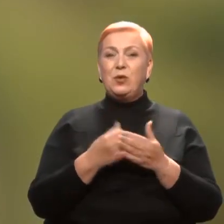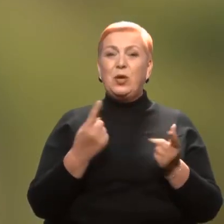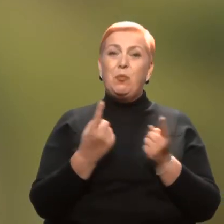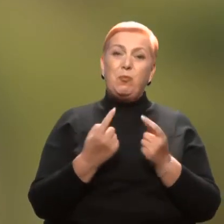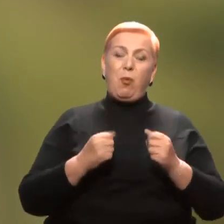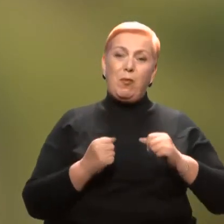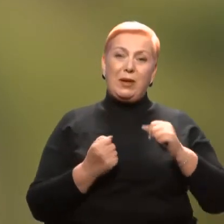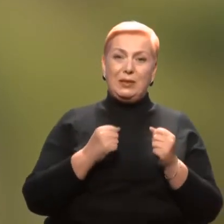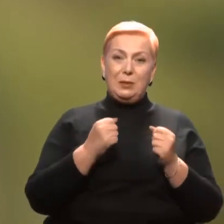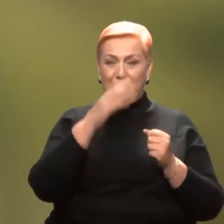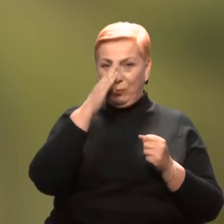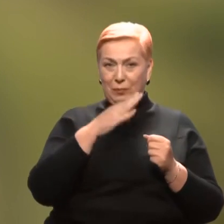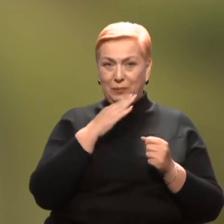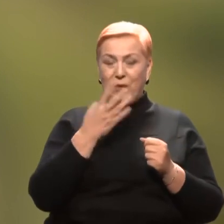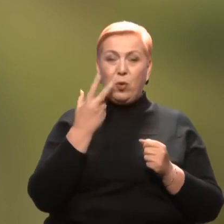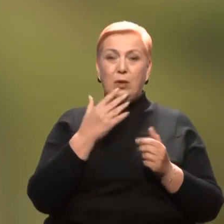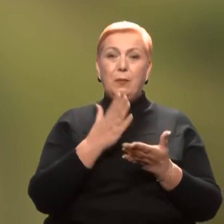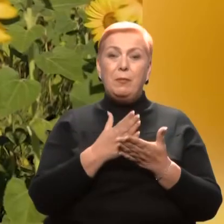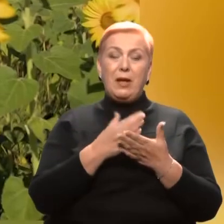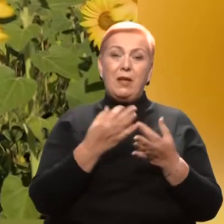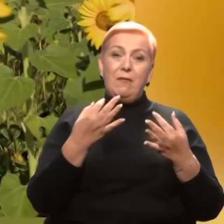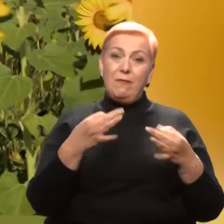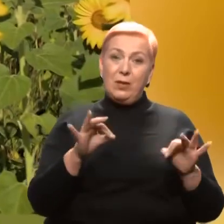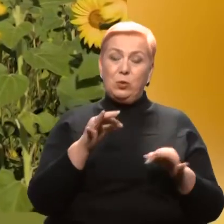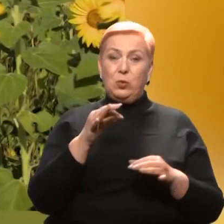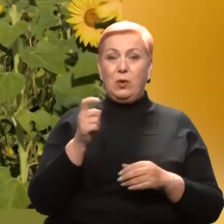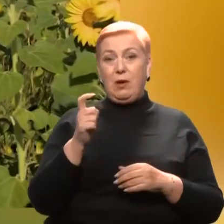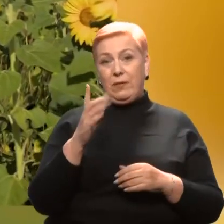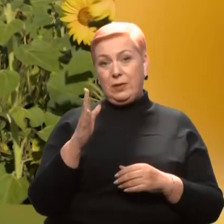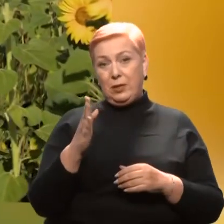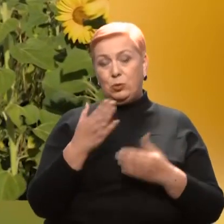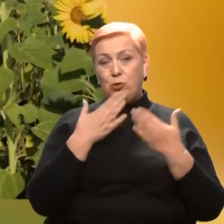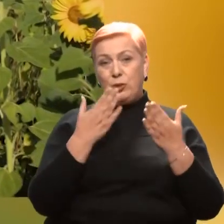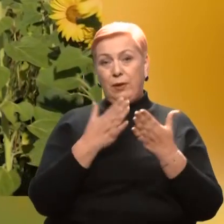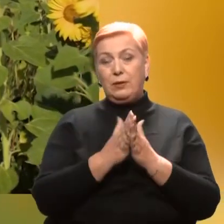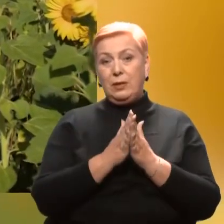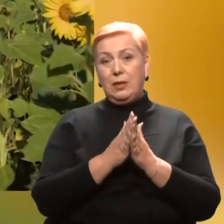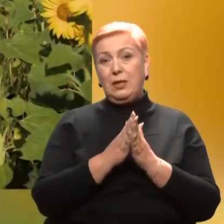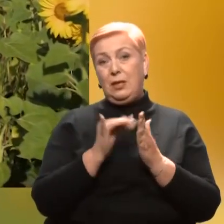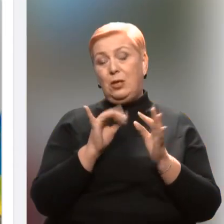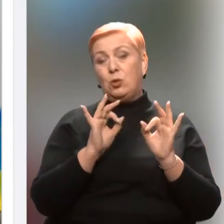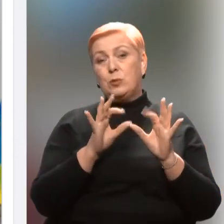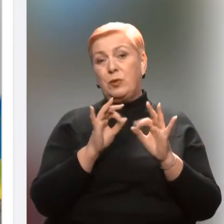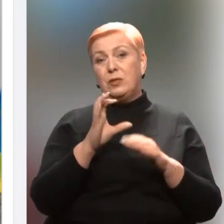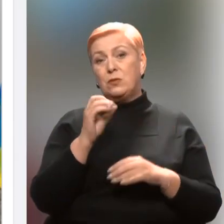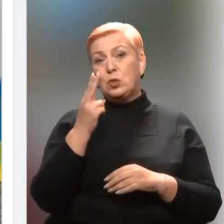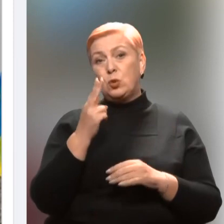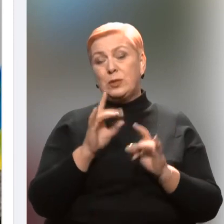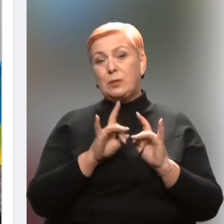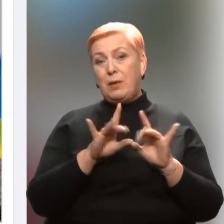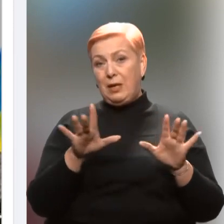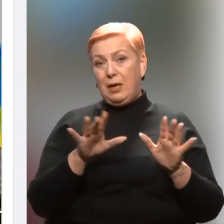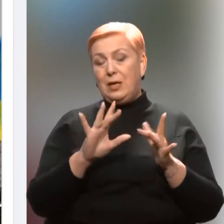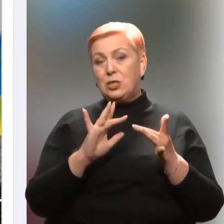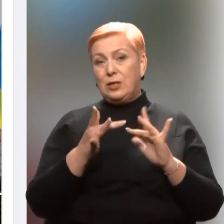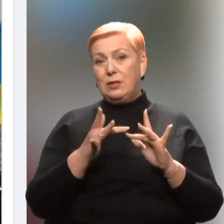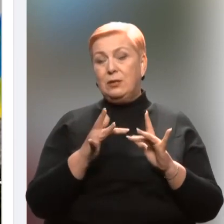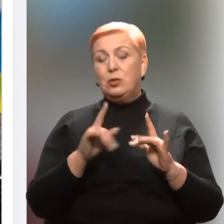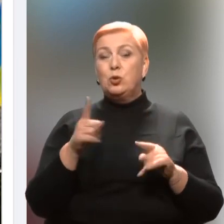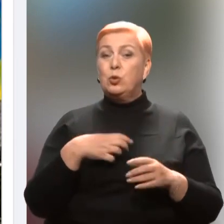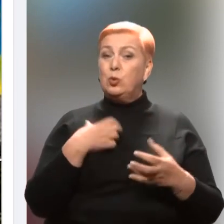вільну хвилину, розповідає Ірина, читає книги, а також веде соцмережі. Там розповідає про те, що її турбує, ділиться роздумами